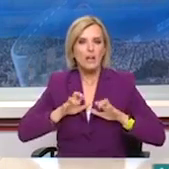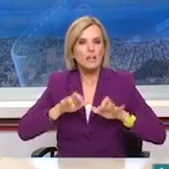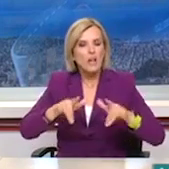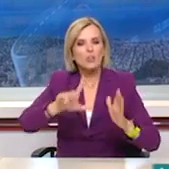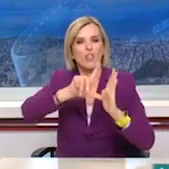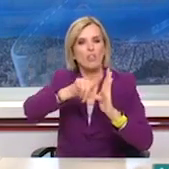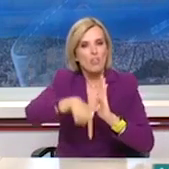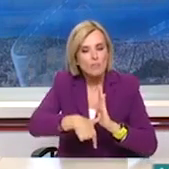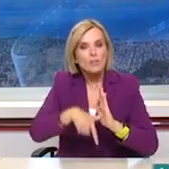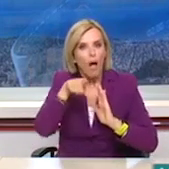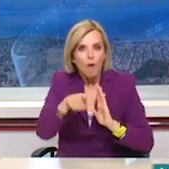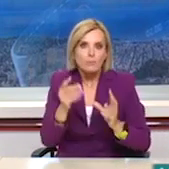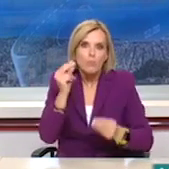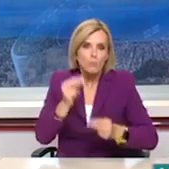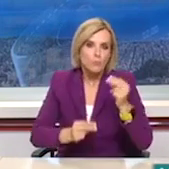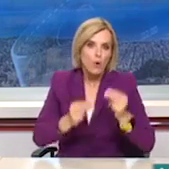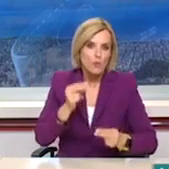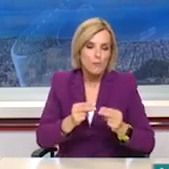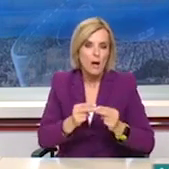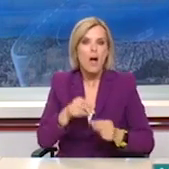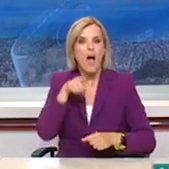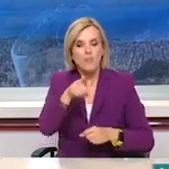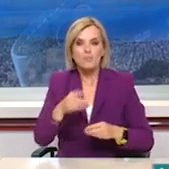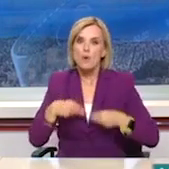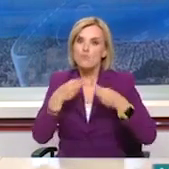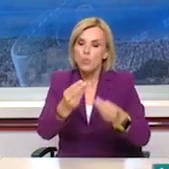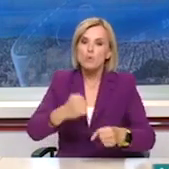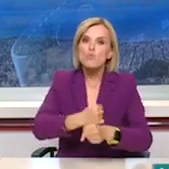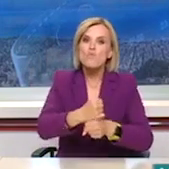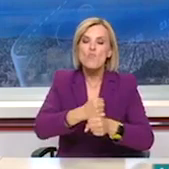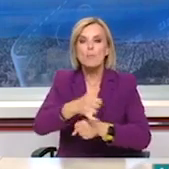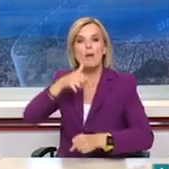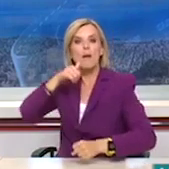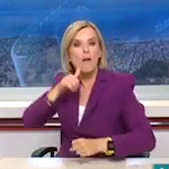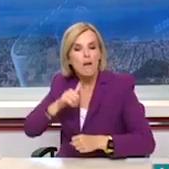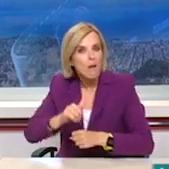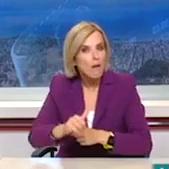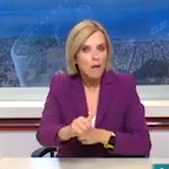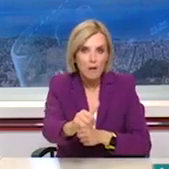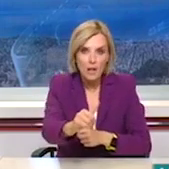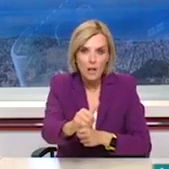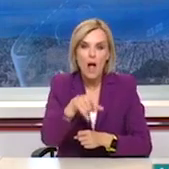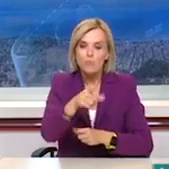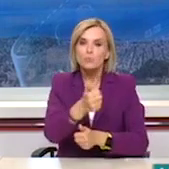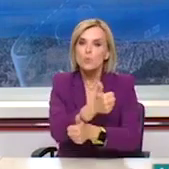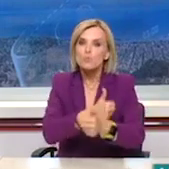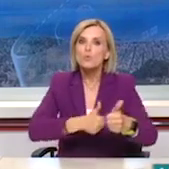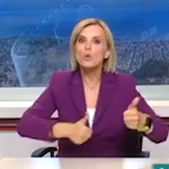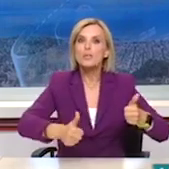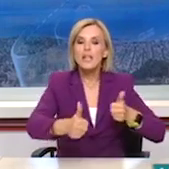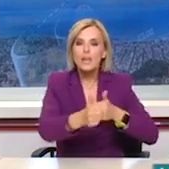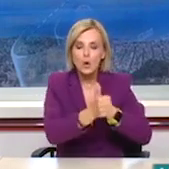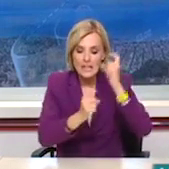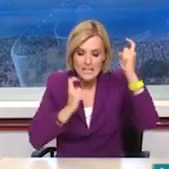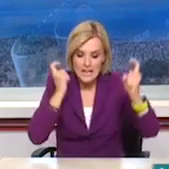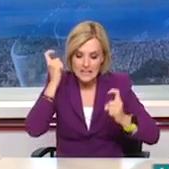ο διαβήτης και άλλα. Οι χρόνιες φαρμακευτικές αγωγές είναι προτεραιότητα. Αυτή η προσέγγιση θα αφορά εκτίμηση κινδύνου για όλους τους τομείς